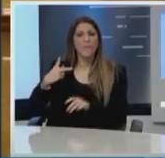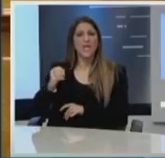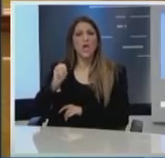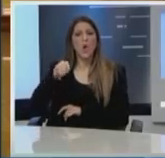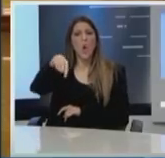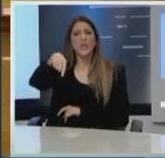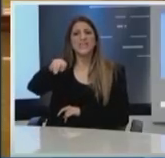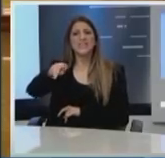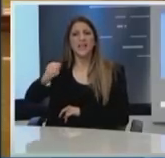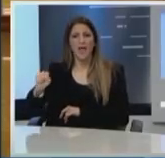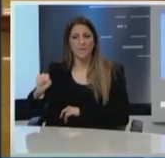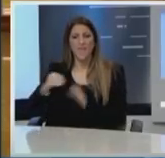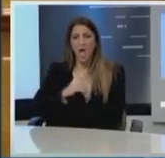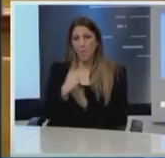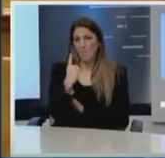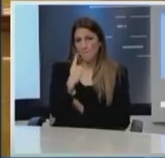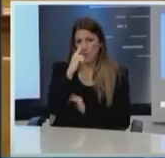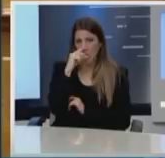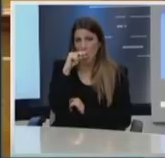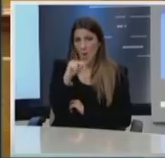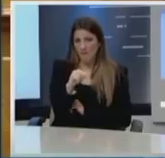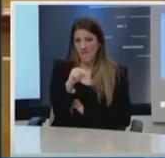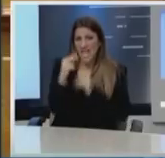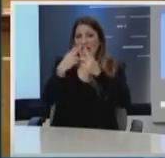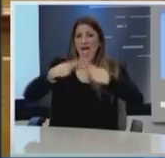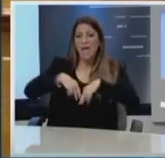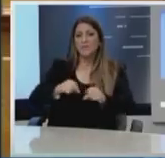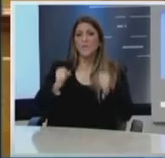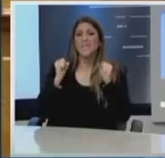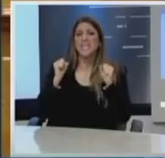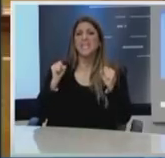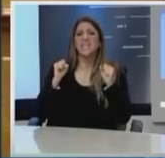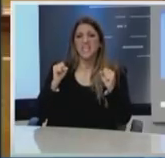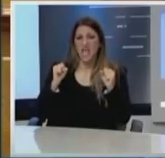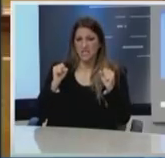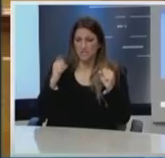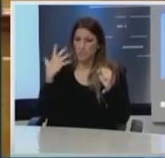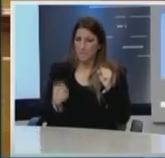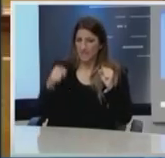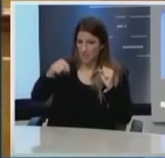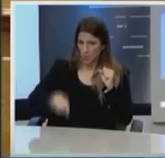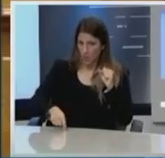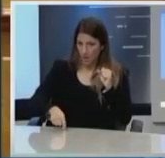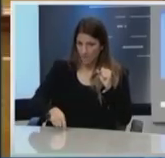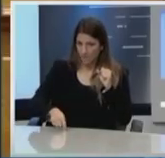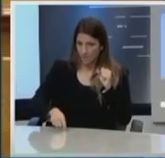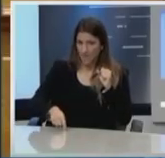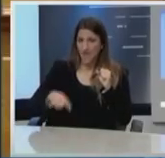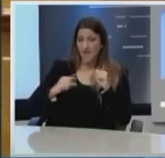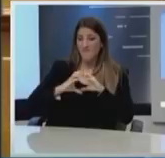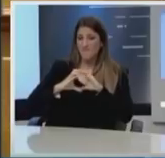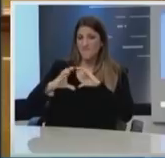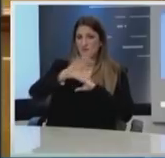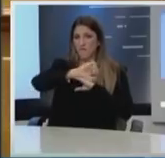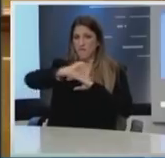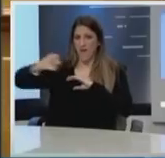την 1η Νοεμβρίου, κυρίες και κύριοι συνάδελφοι, η Επιτροπή της Υγείας που τώρα λειτουργεί έφυγε από εδώ με ένα βανάκι,